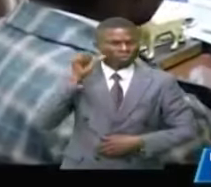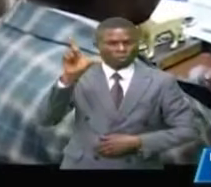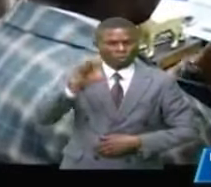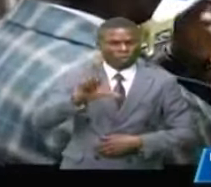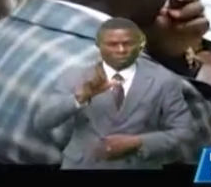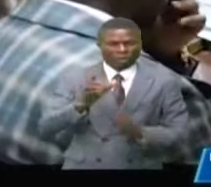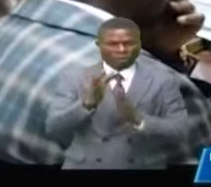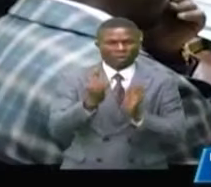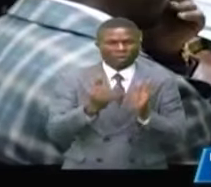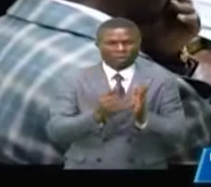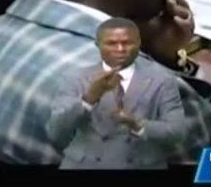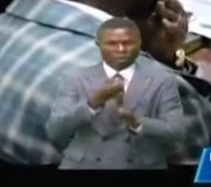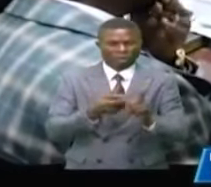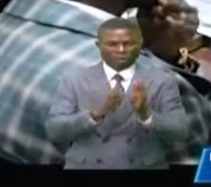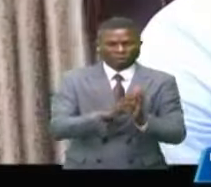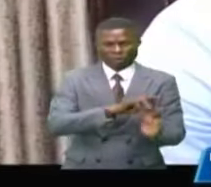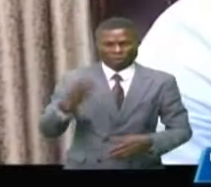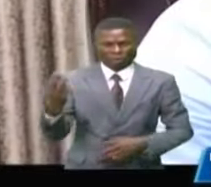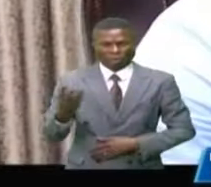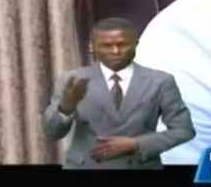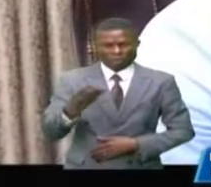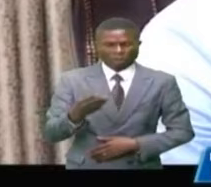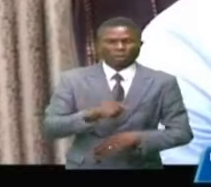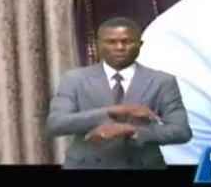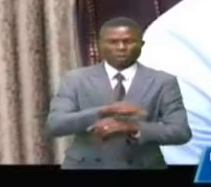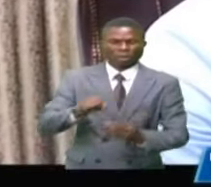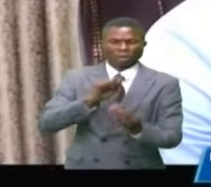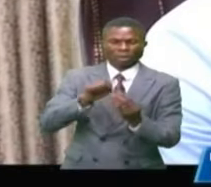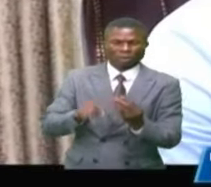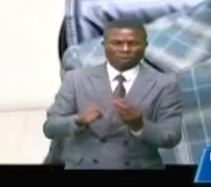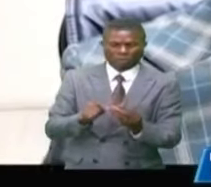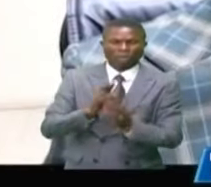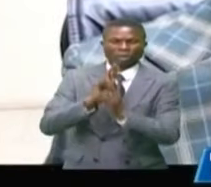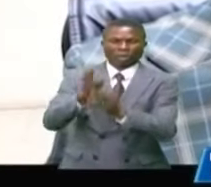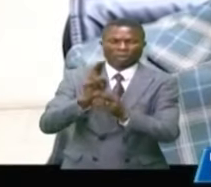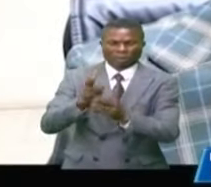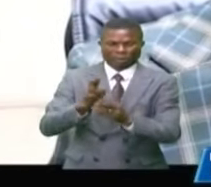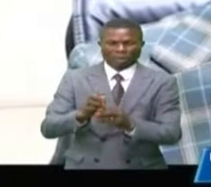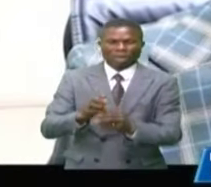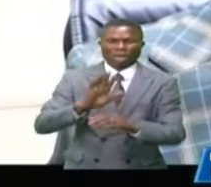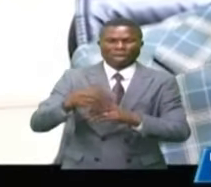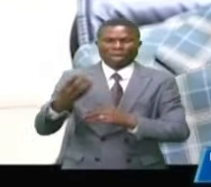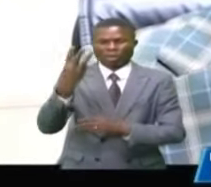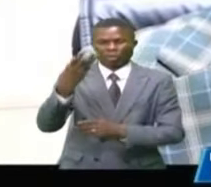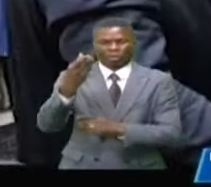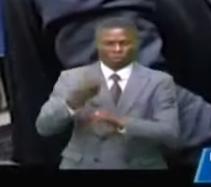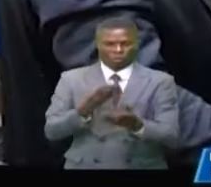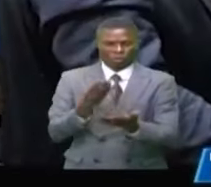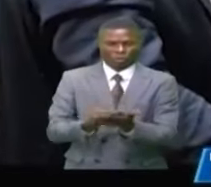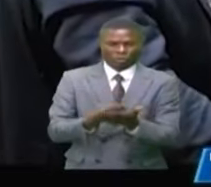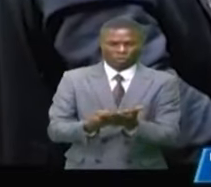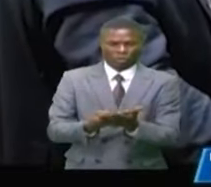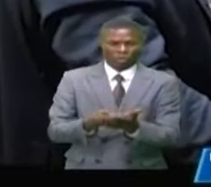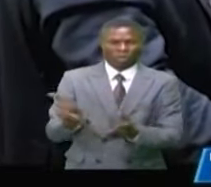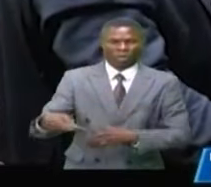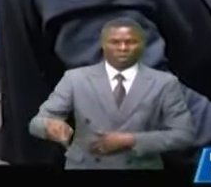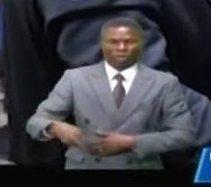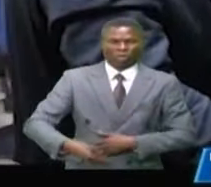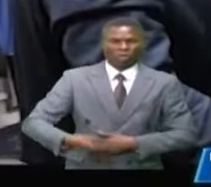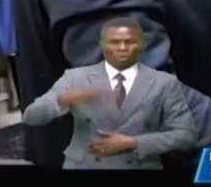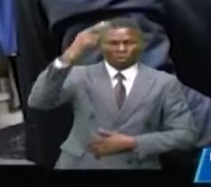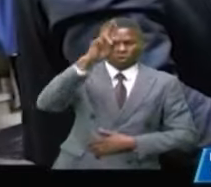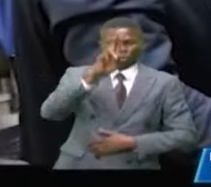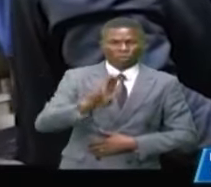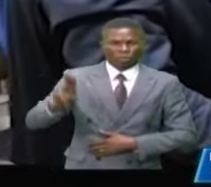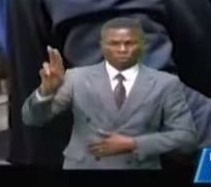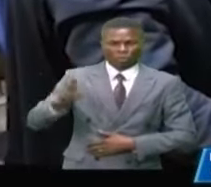octobre 2023 à la Cour de compte le rapport d'exécution au premier semestre du budget de la province du Haut-Tuélé